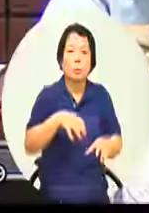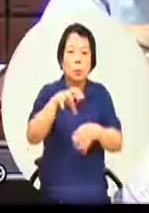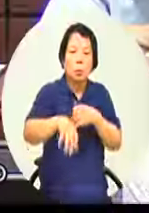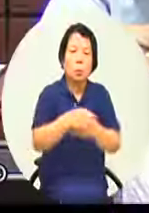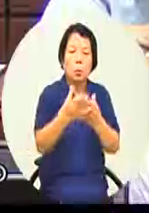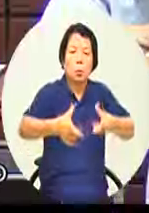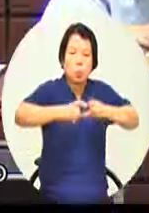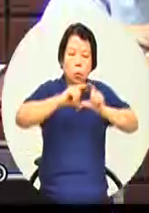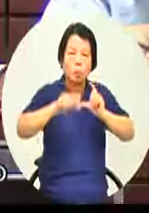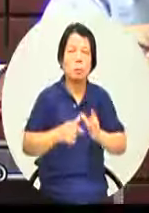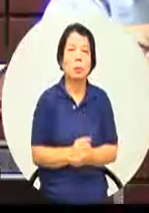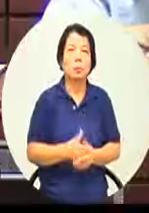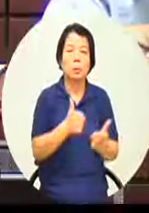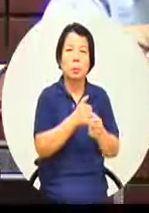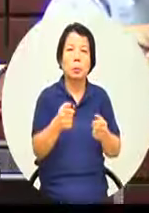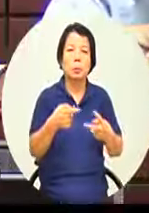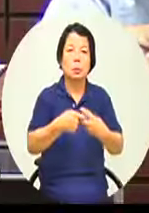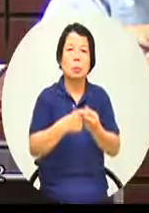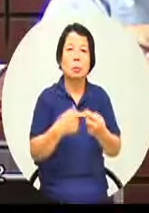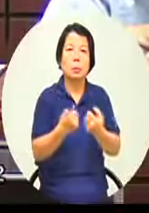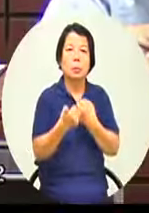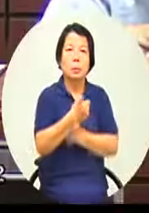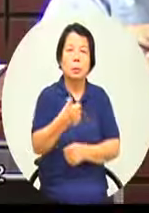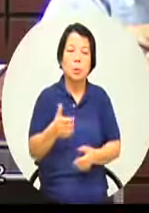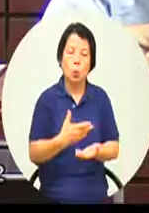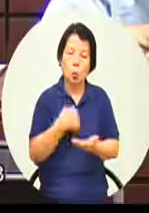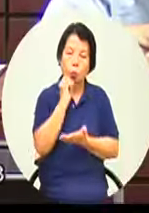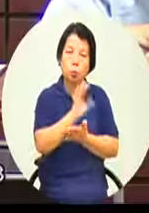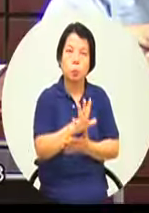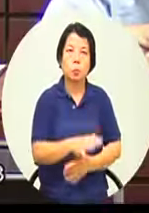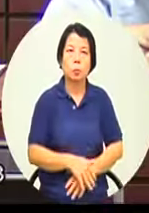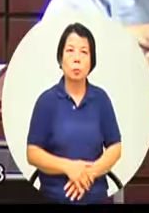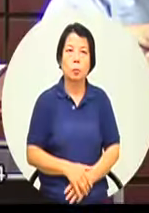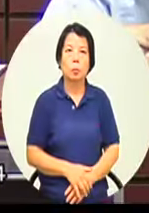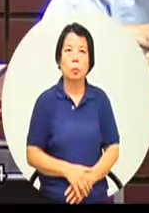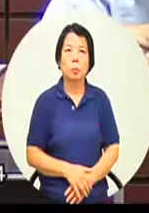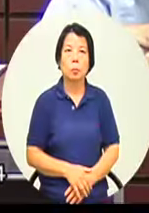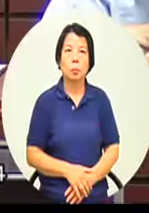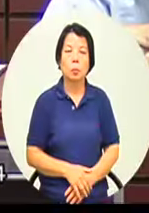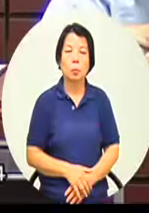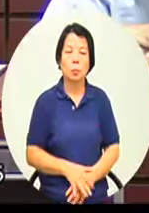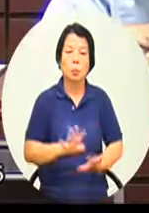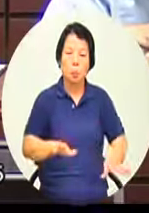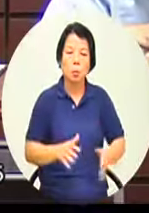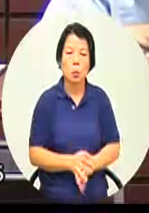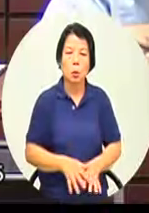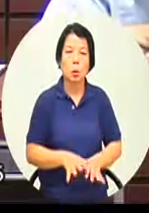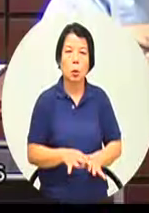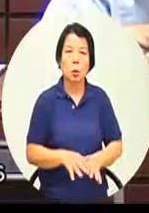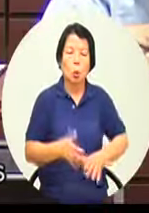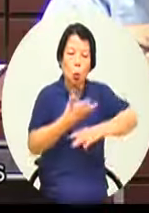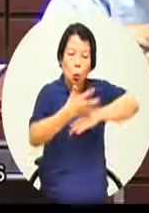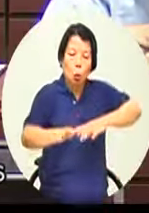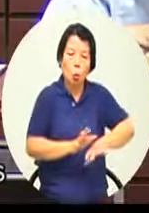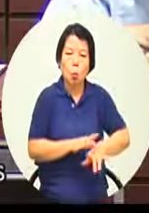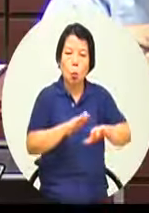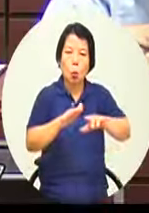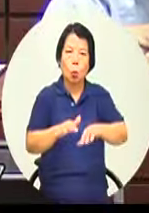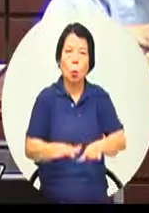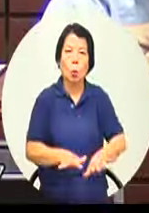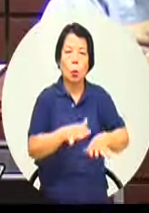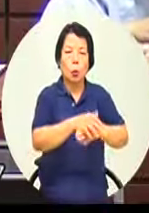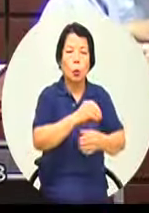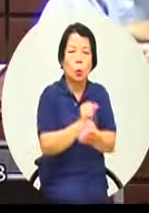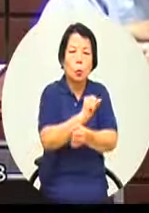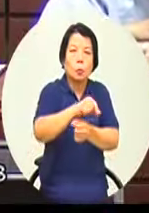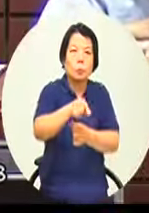席，谢谢李议员哦，也再给李议员报告一下哈。那么在漂流木的部分，那当然在地方